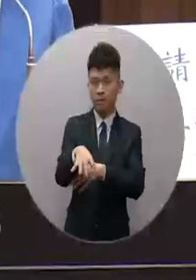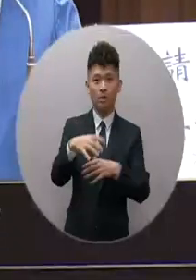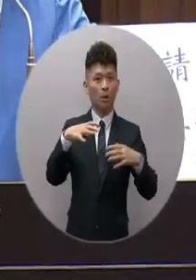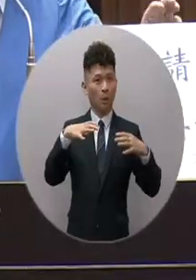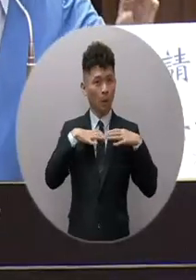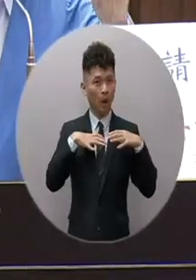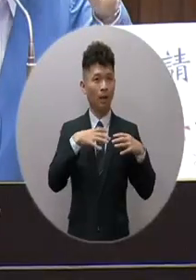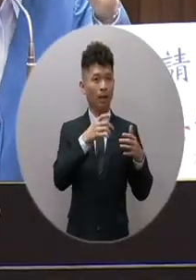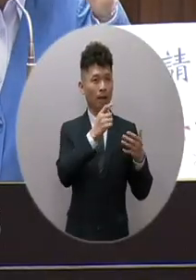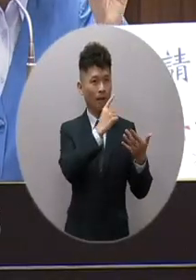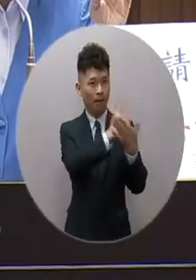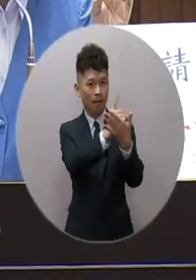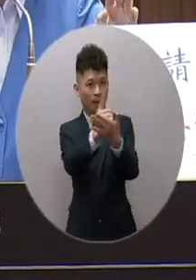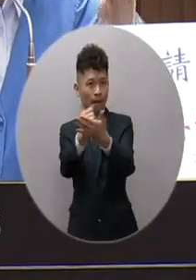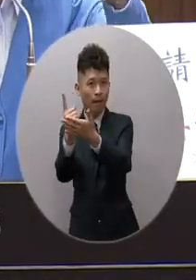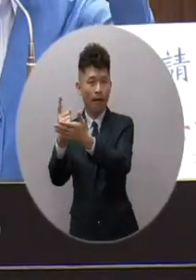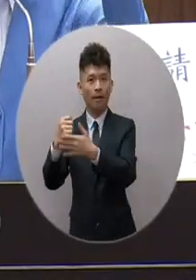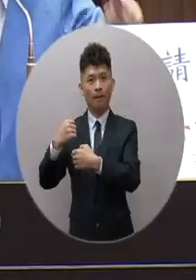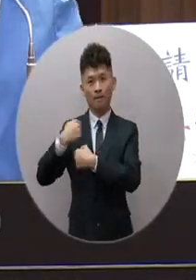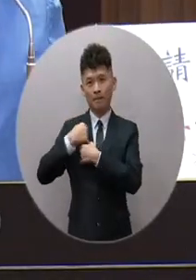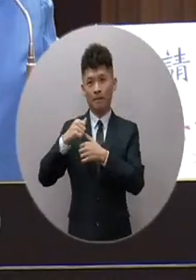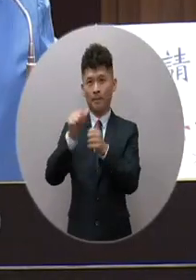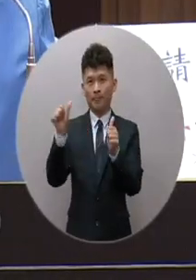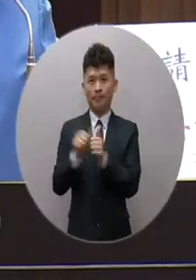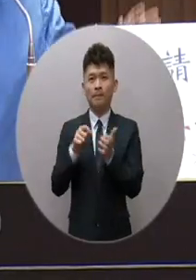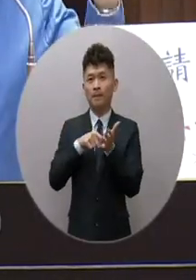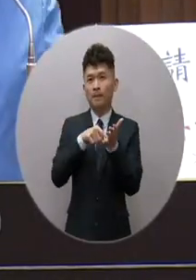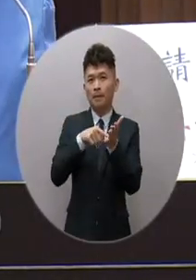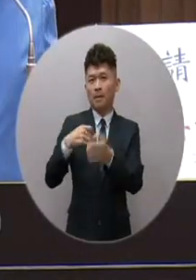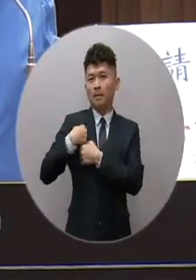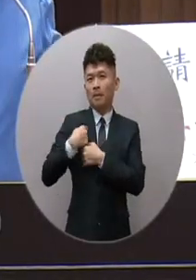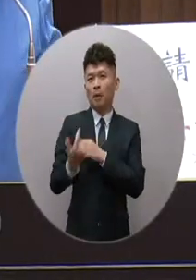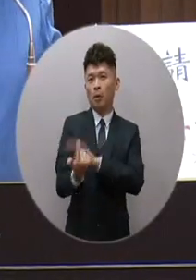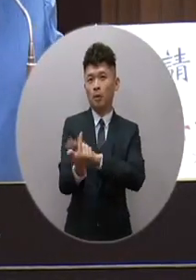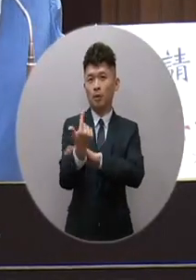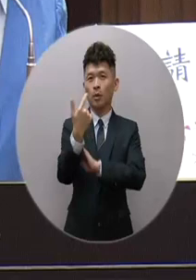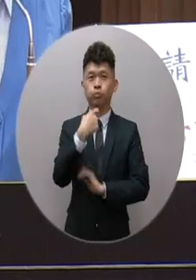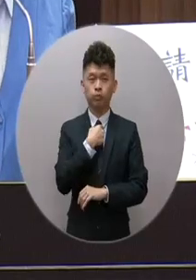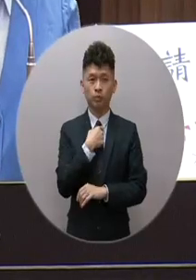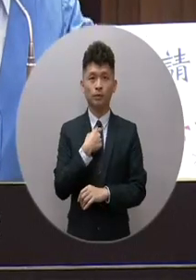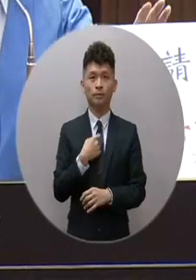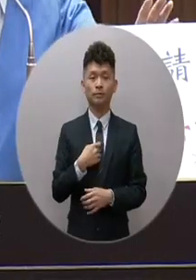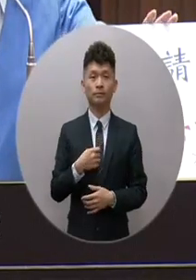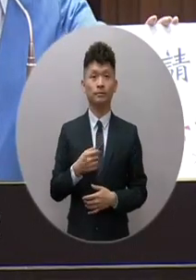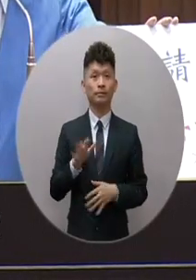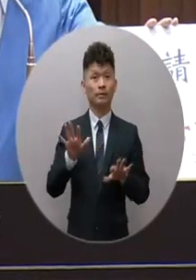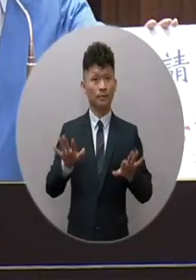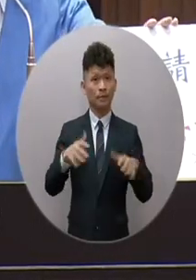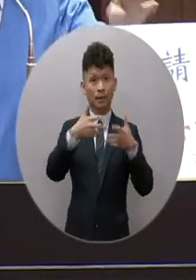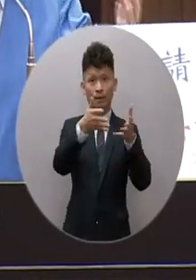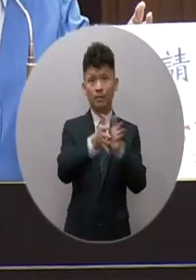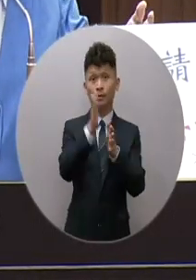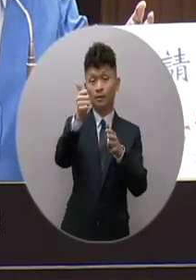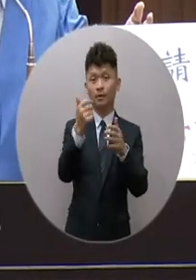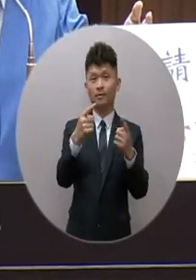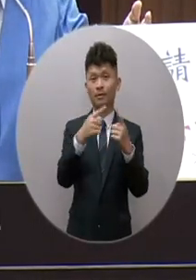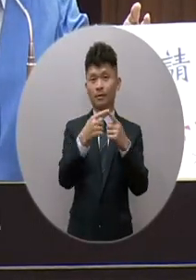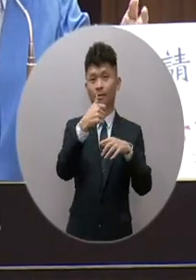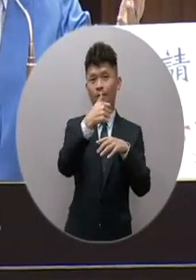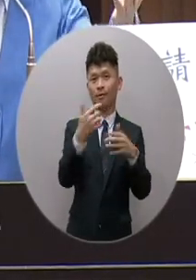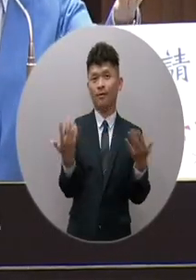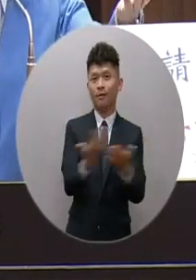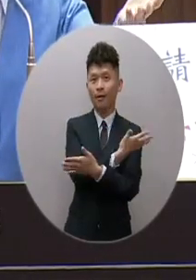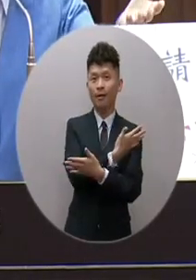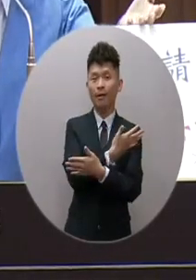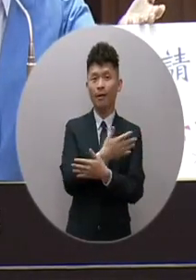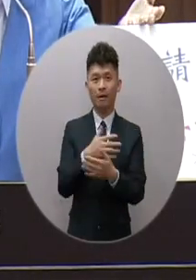官员，大家意难啊，纷纷申请要当兵，紧做做哎。那现在换的部长，我大家对这个问